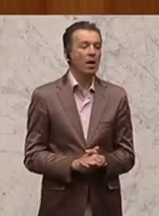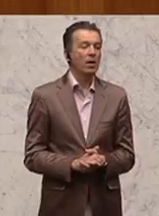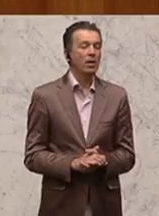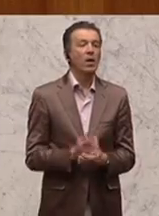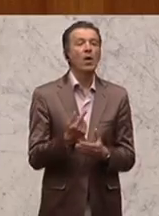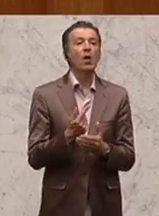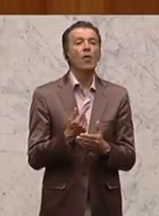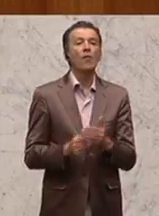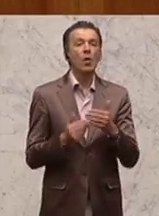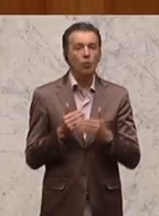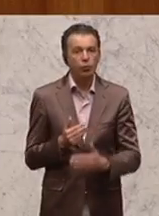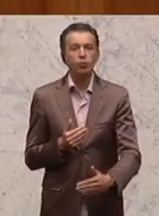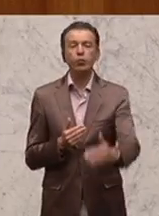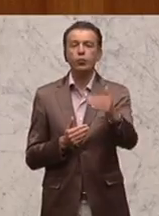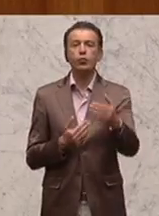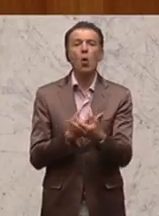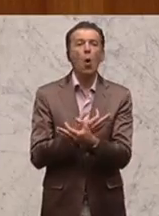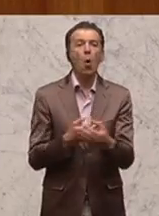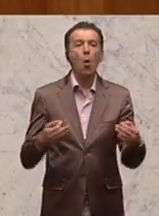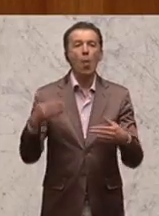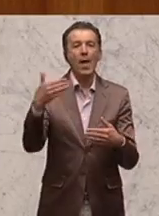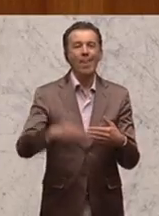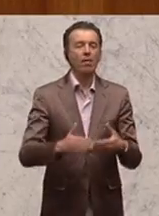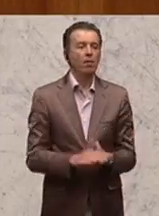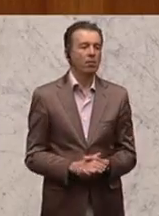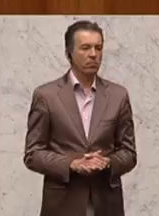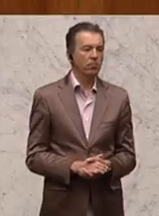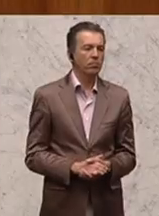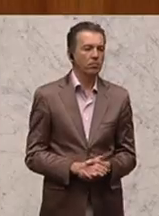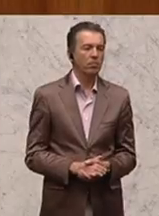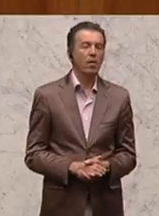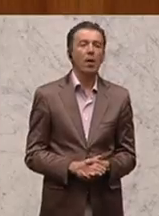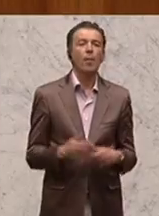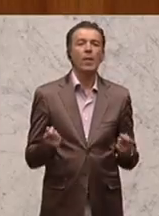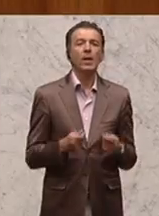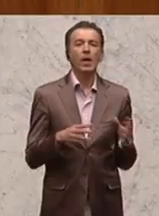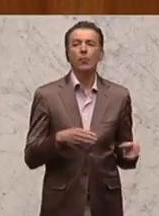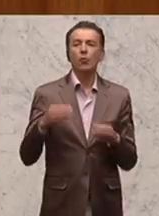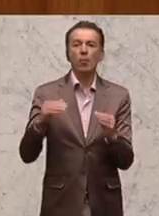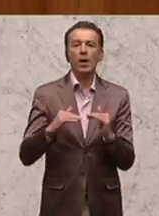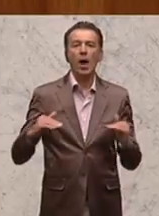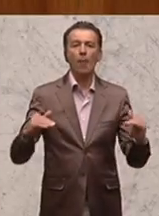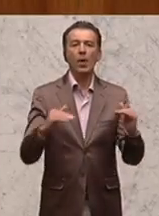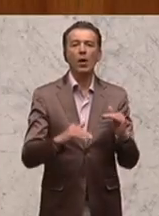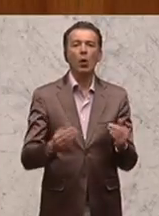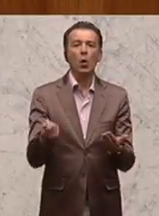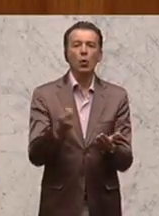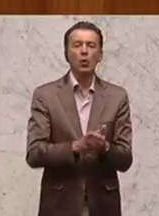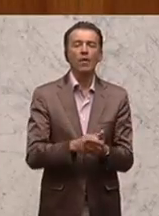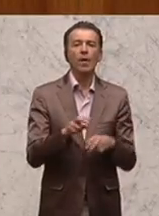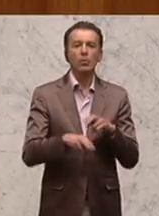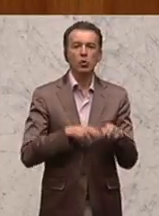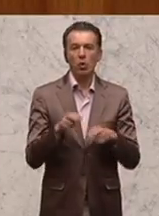unbefristeter Verlustvertrag geschaffen wird. Es gibt auch Verbesserungen für Kleinunternehmer bei den Betriebsübergaben, bei der Grunderwerbsteuer, da auch hier die